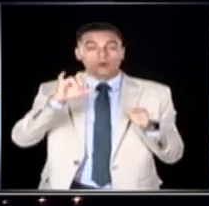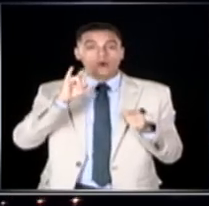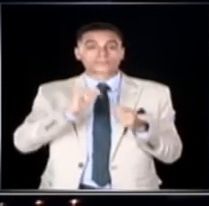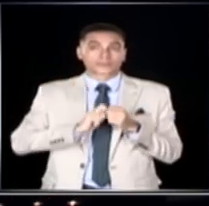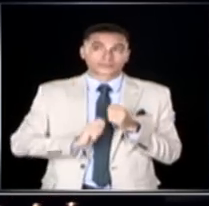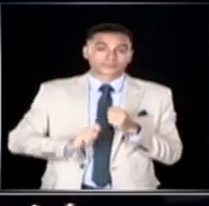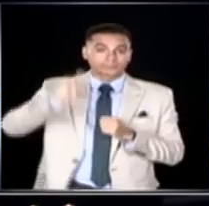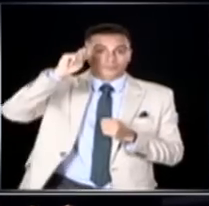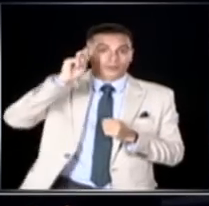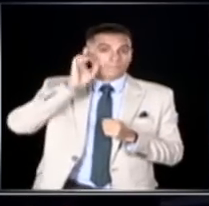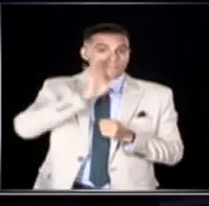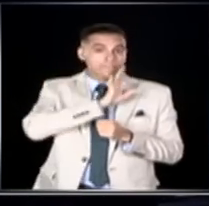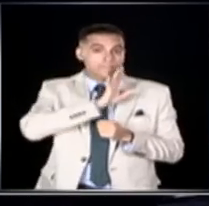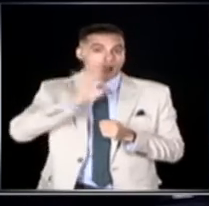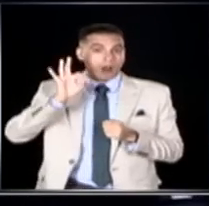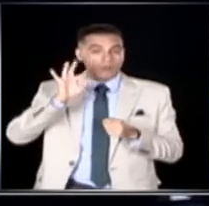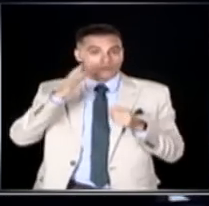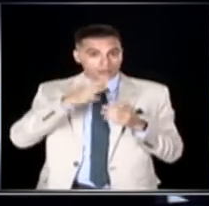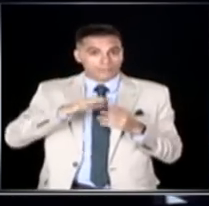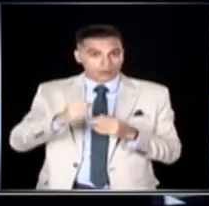أعلى قمة في جبال رون.